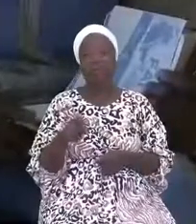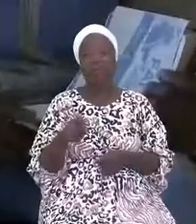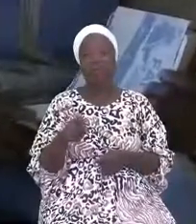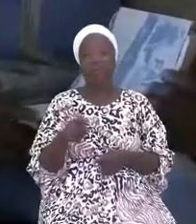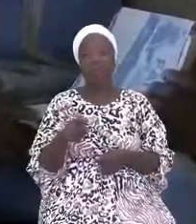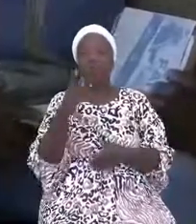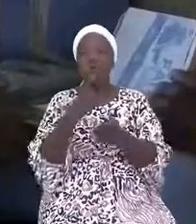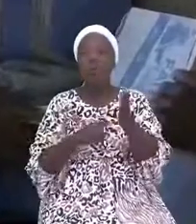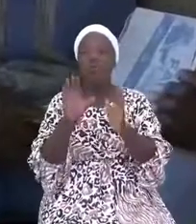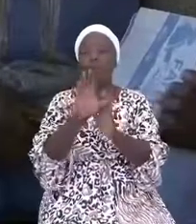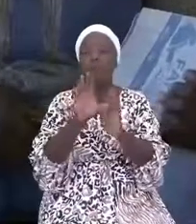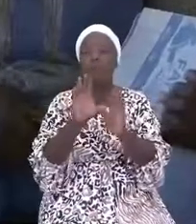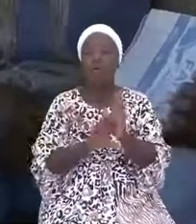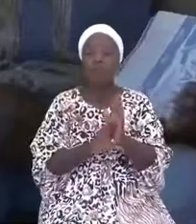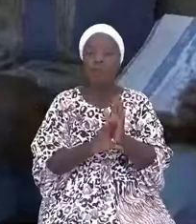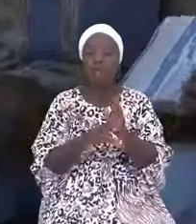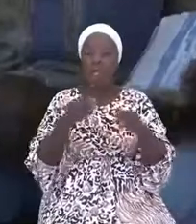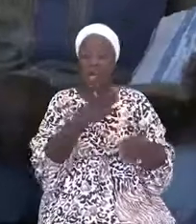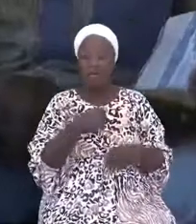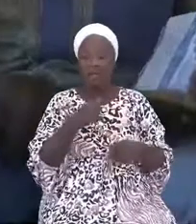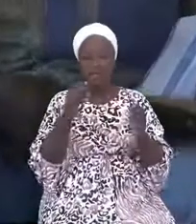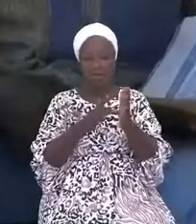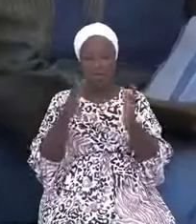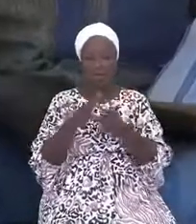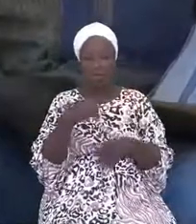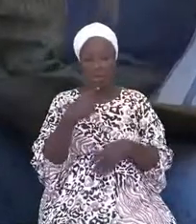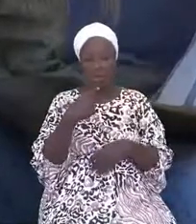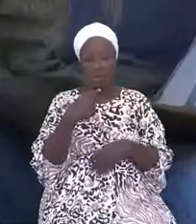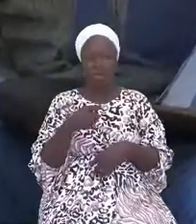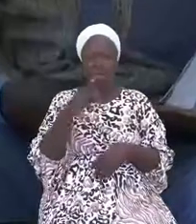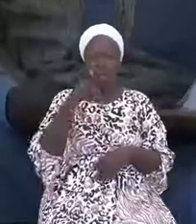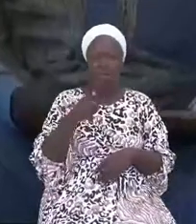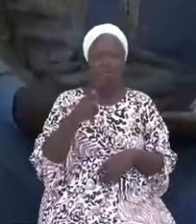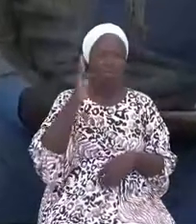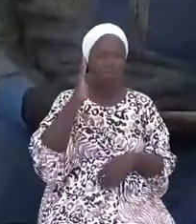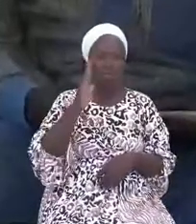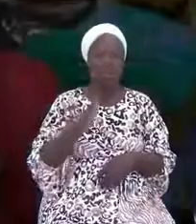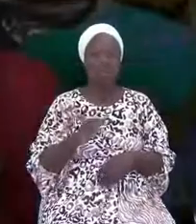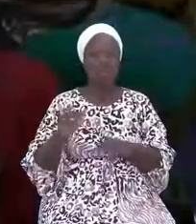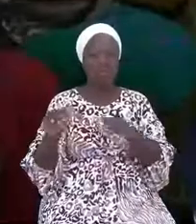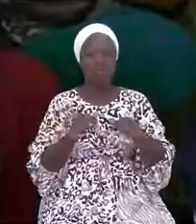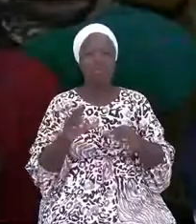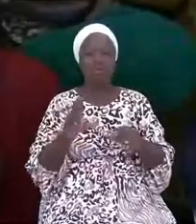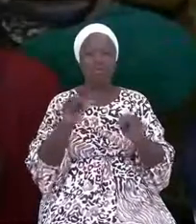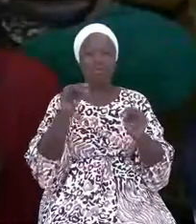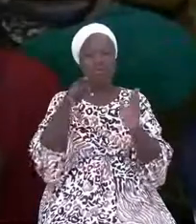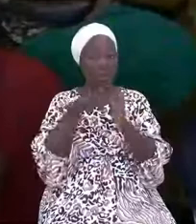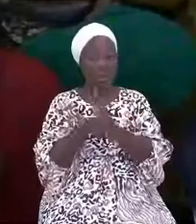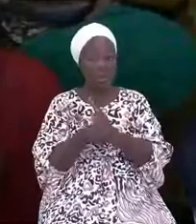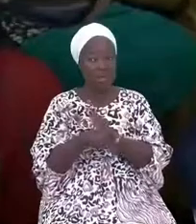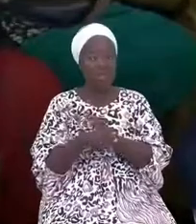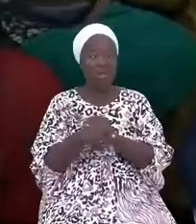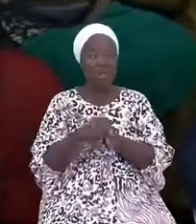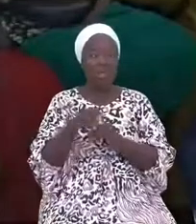quel commandement? Observe les commandements. Lesquels? Tu ne tueras point. Tu ne